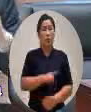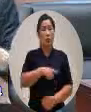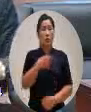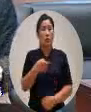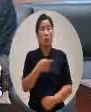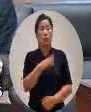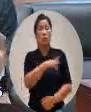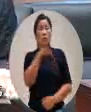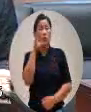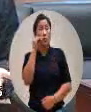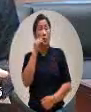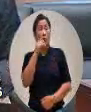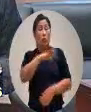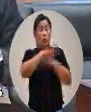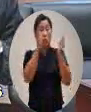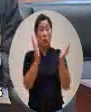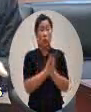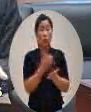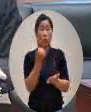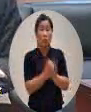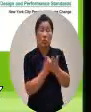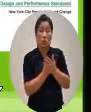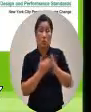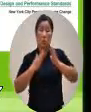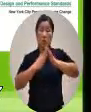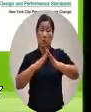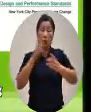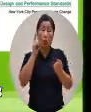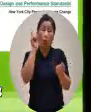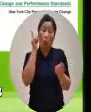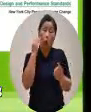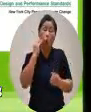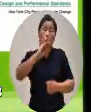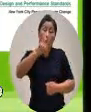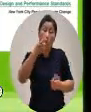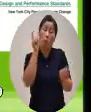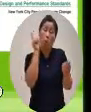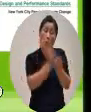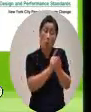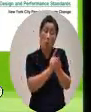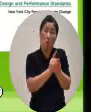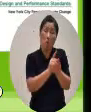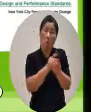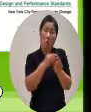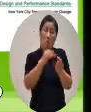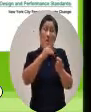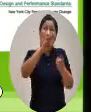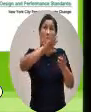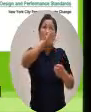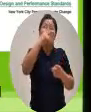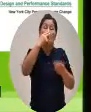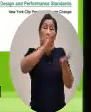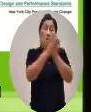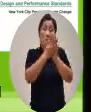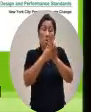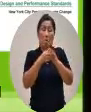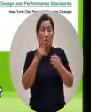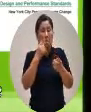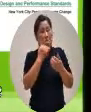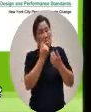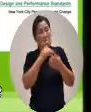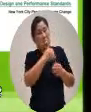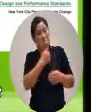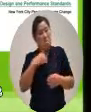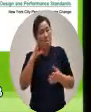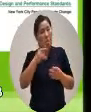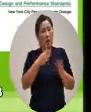他也把整個紐約市遇到將來遇到氣候變遷有什麼預測全部都把它講出來然後呢哪一些重要的設